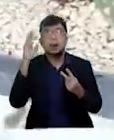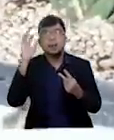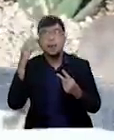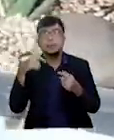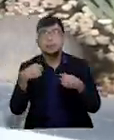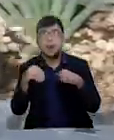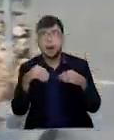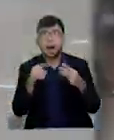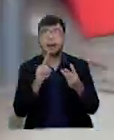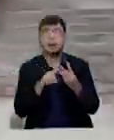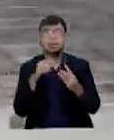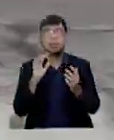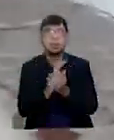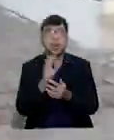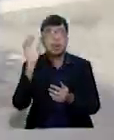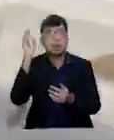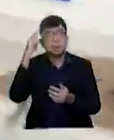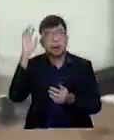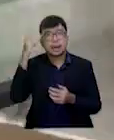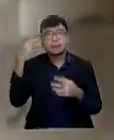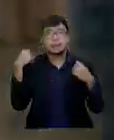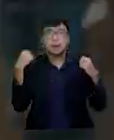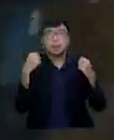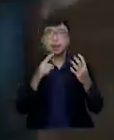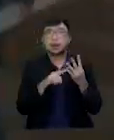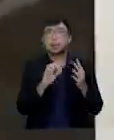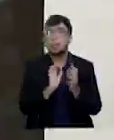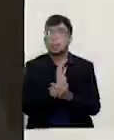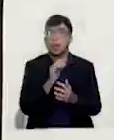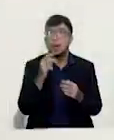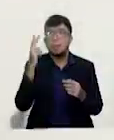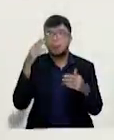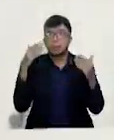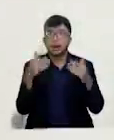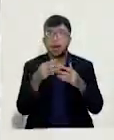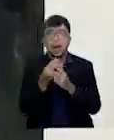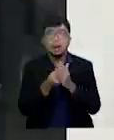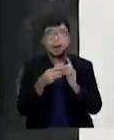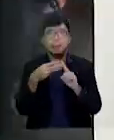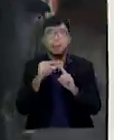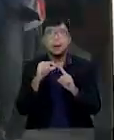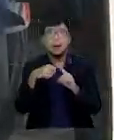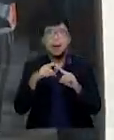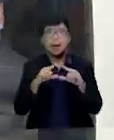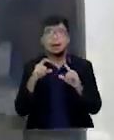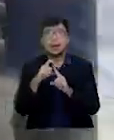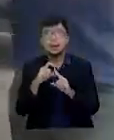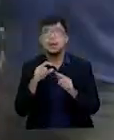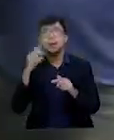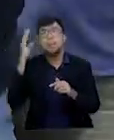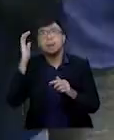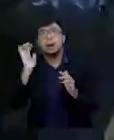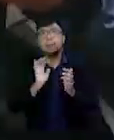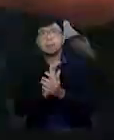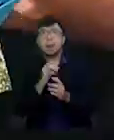mantan kepala Dinas Kesehatan Mastur mantan Kabid anggarannya bpkad sripa muni mantan kepala Bappeda Soeharto